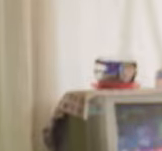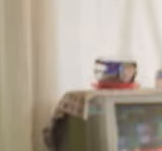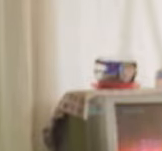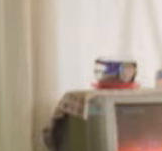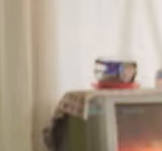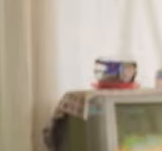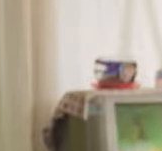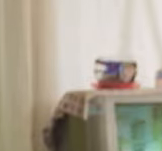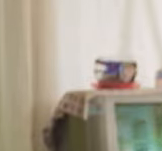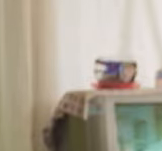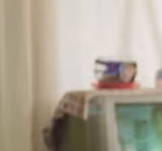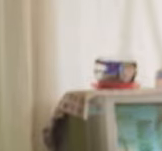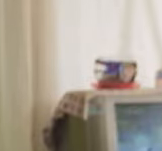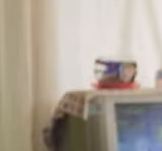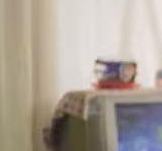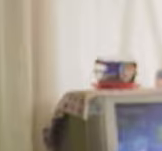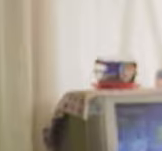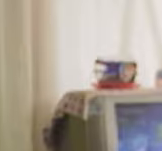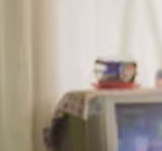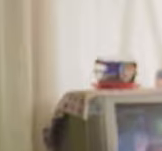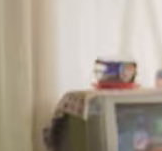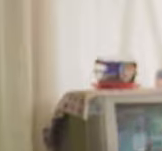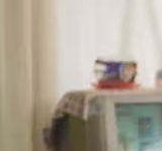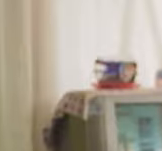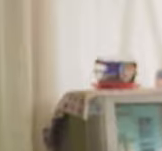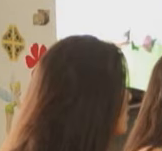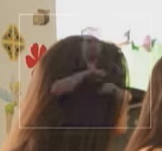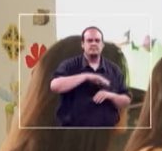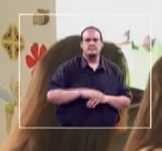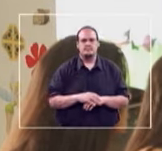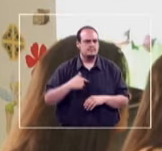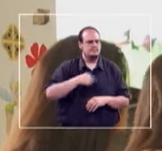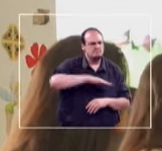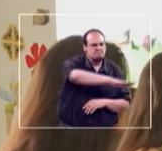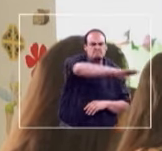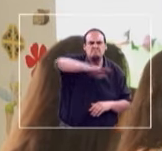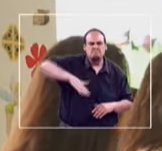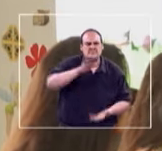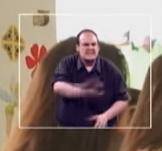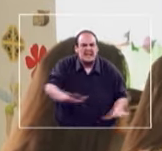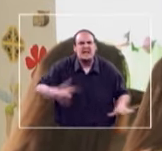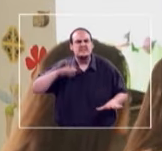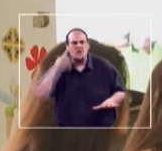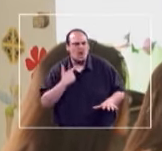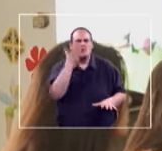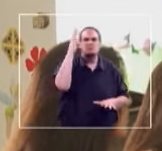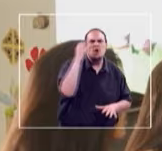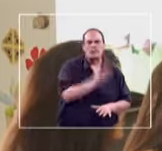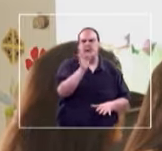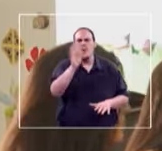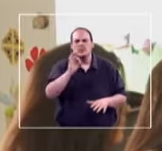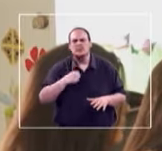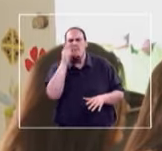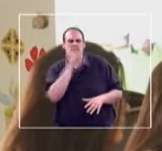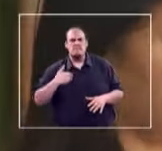Quando ero piccola mi piaceva molto guardarli e provare ad imparare attraverso le figure. Oltre il 90% dei bambini non udenti